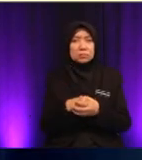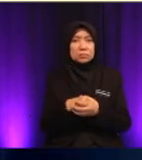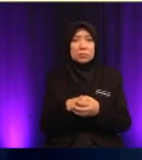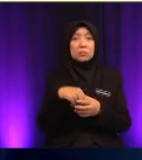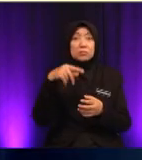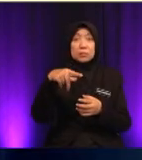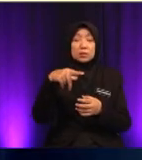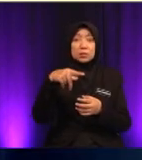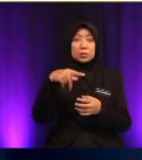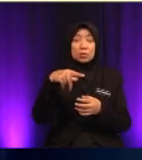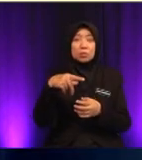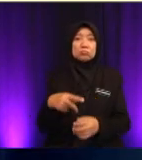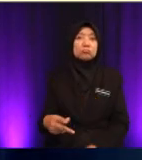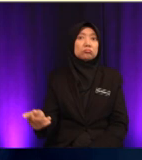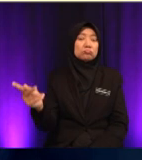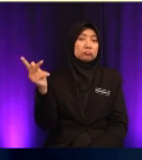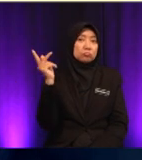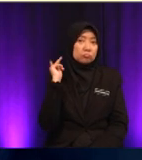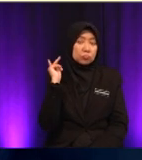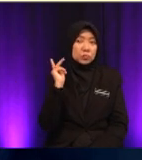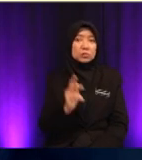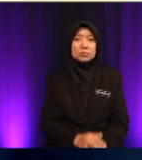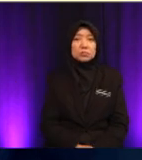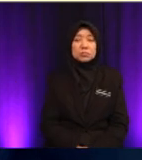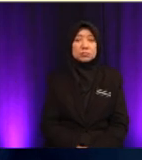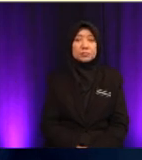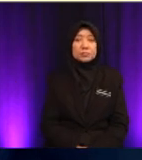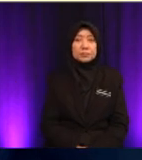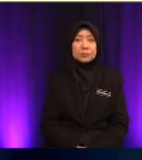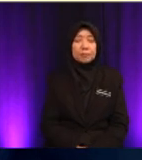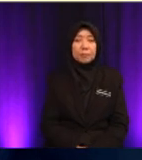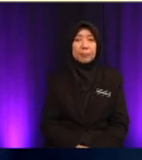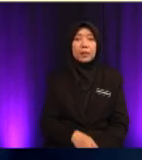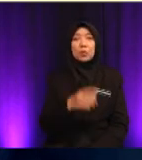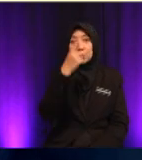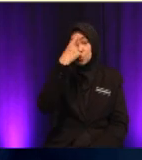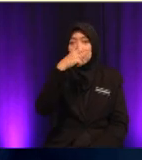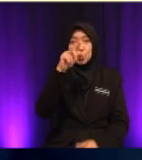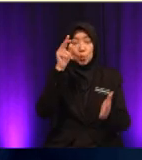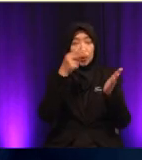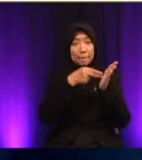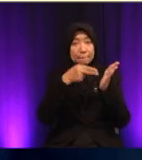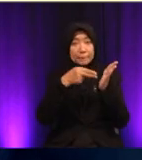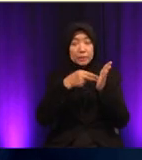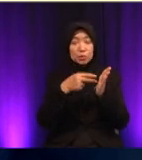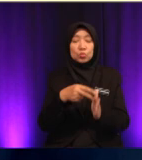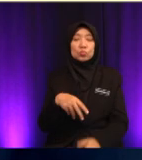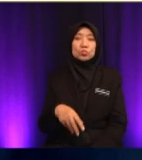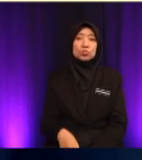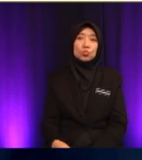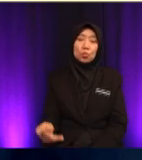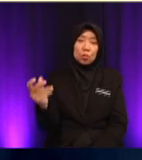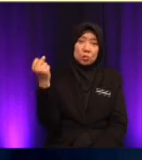dalam bahasa Inggris dimana kuase familia ini digunakan untuk menghitung kuasa dimana bisa